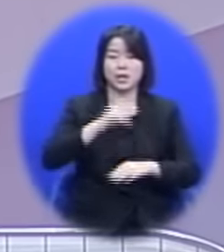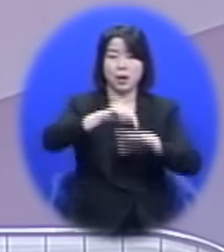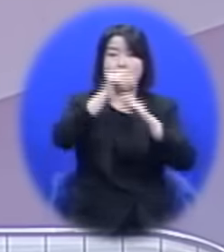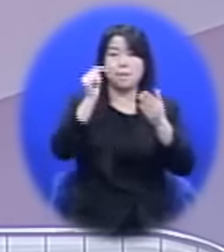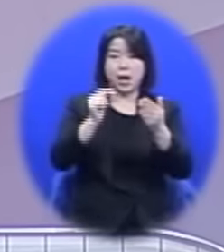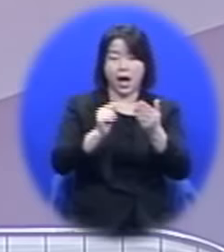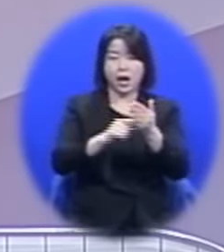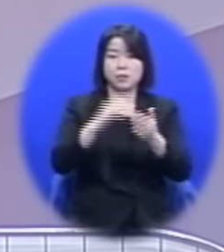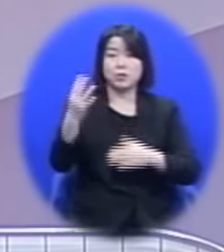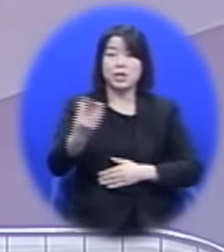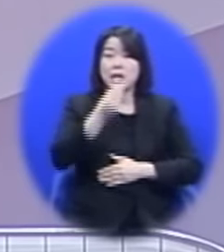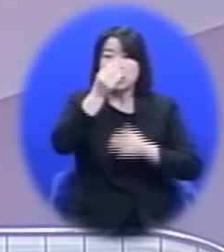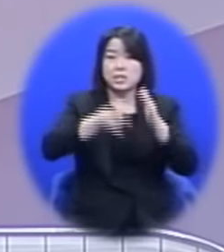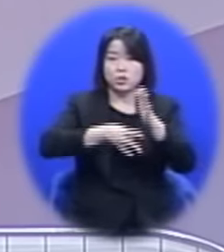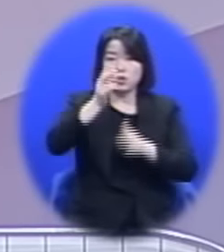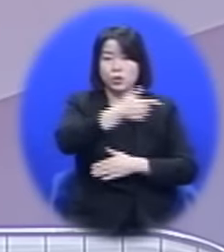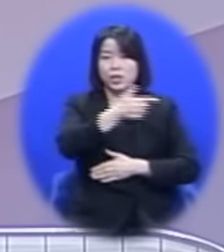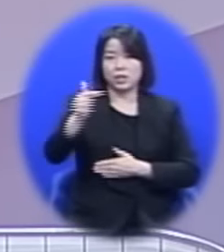대로가 생긴 거예요.